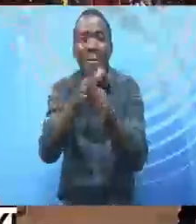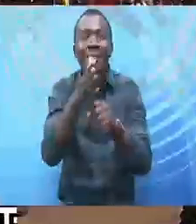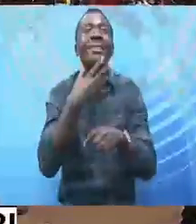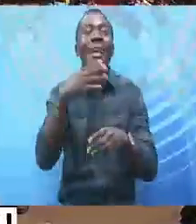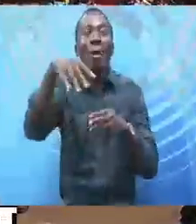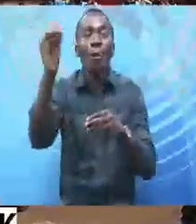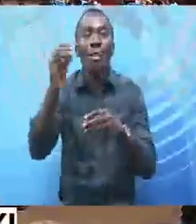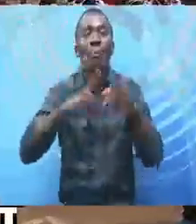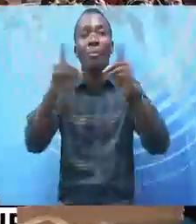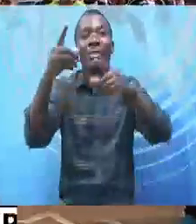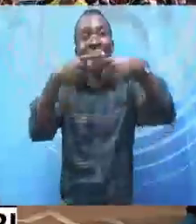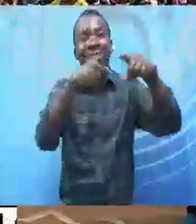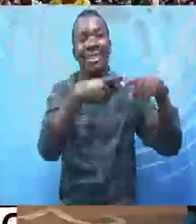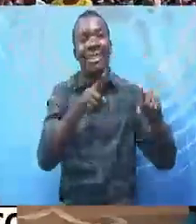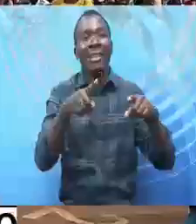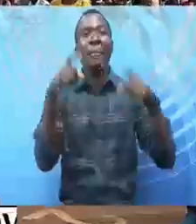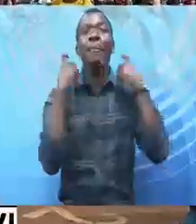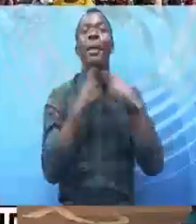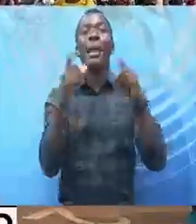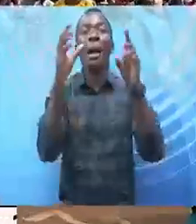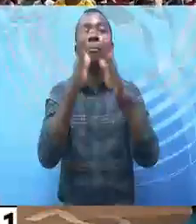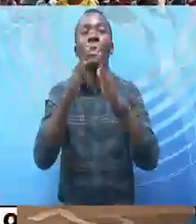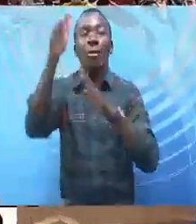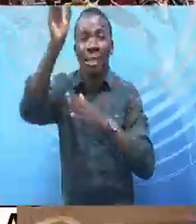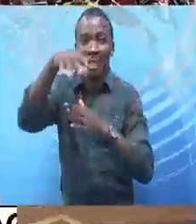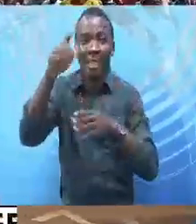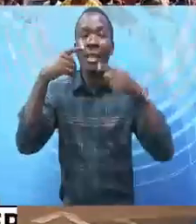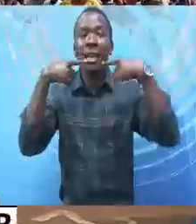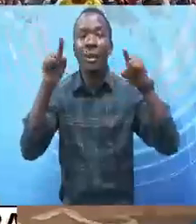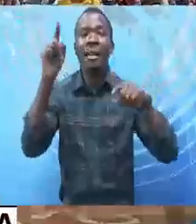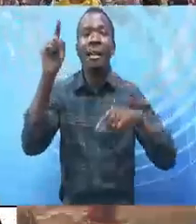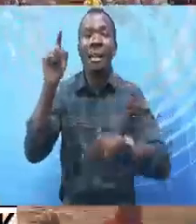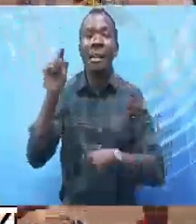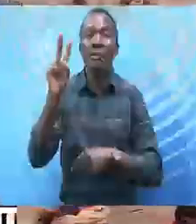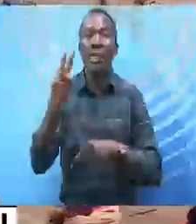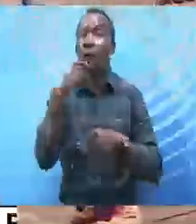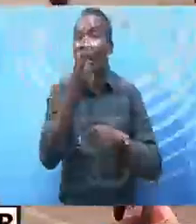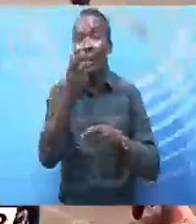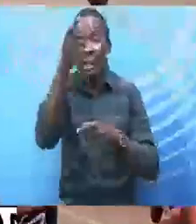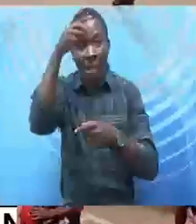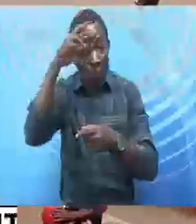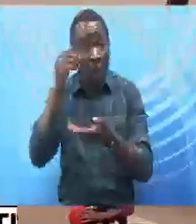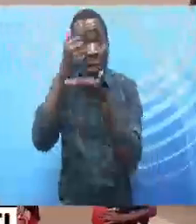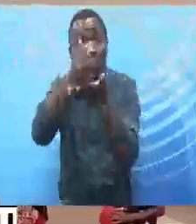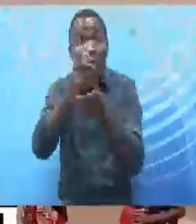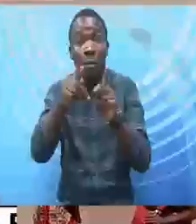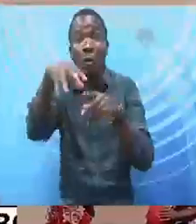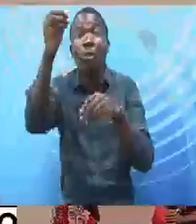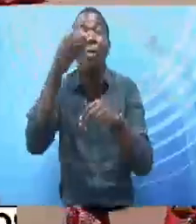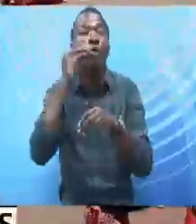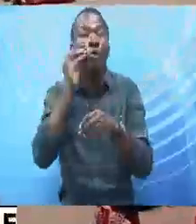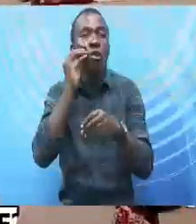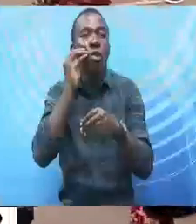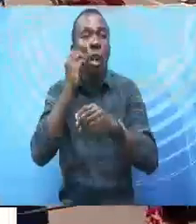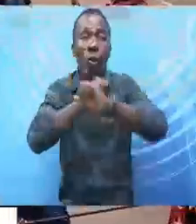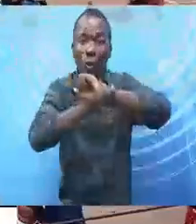Rubingi Sapidance umuyobozi w'umujyi wa Kigali akaba yatangarije BTN TV ko impamvu bagiye kubanza gufasha abagutaha ari ukugira ngo babarinde guca